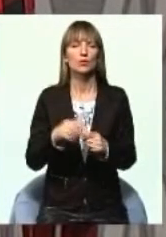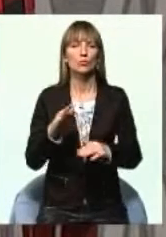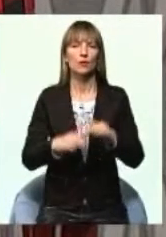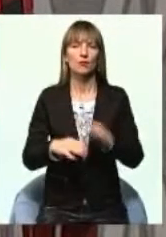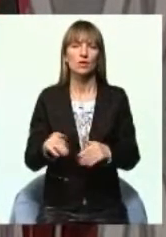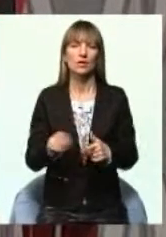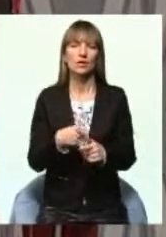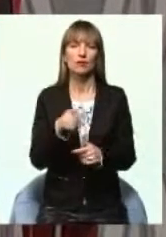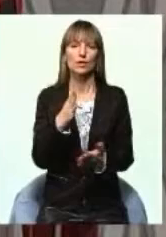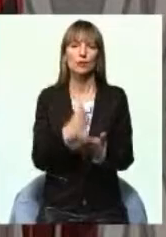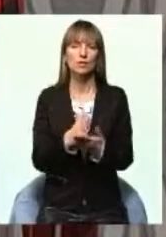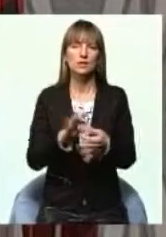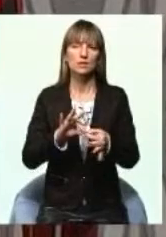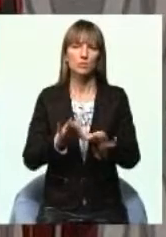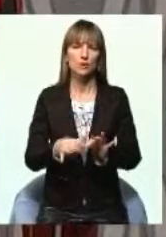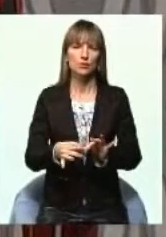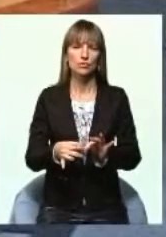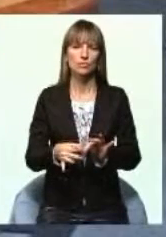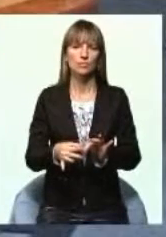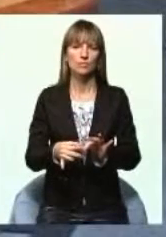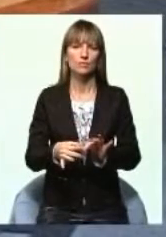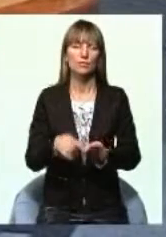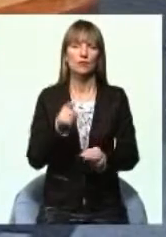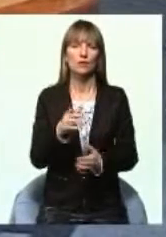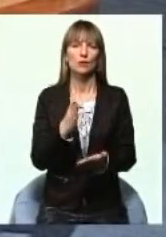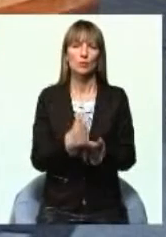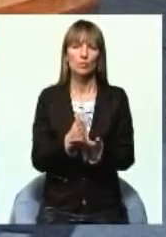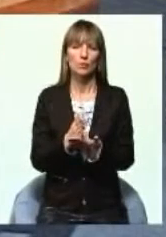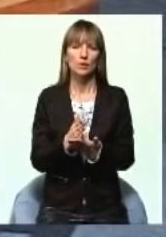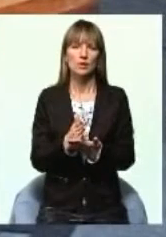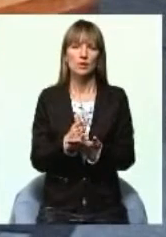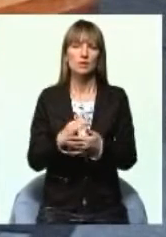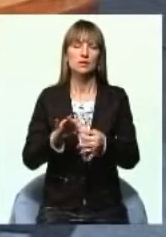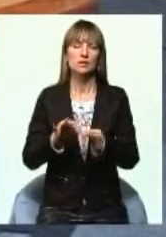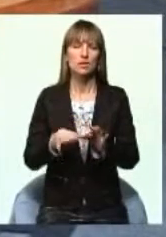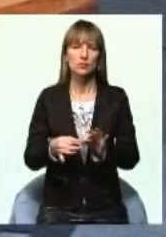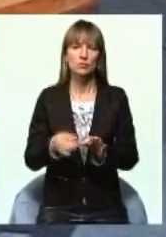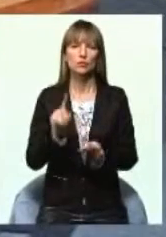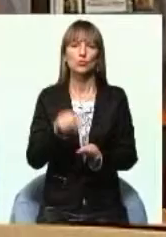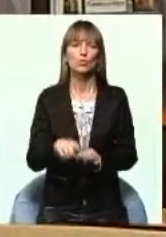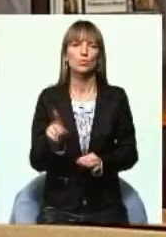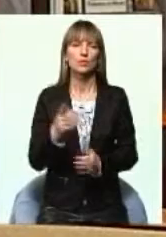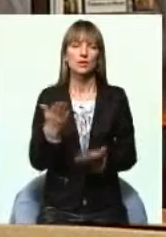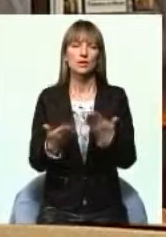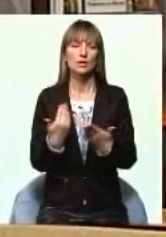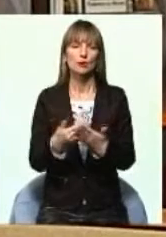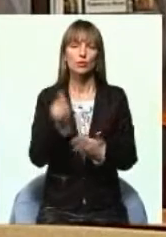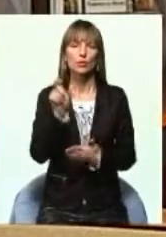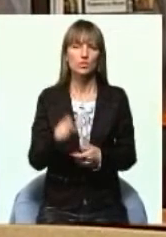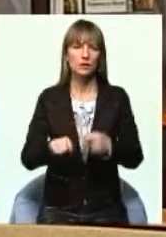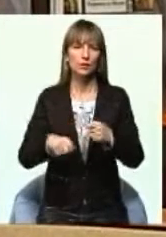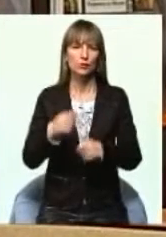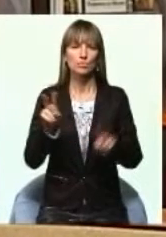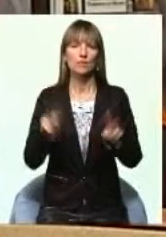чи вона має якісь певні складнощі? Вона має, звичайно, певні складнощі, тому що якщо, наприклад, людина